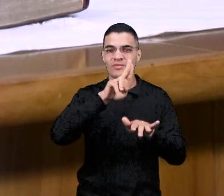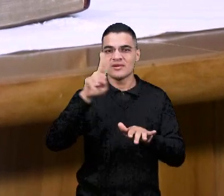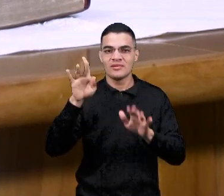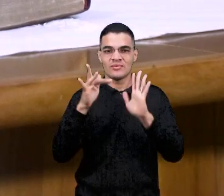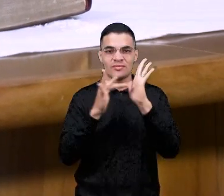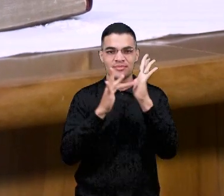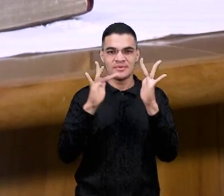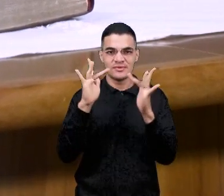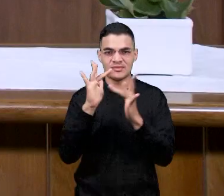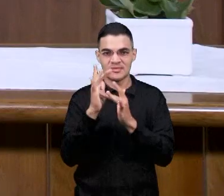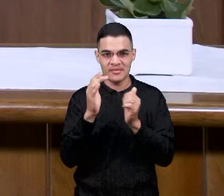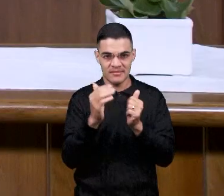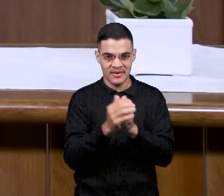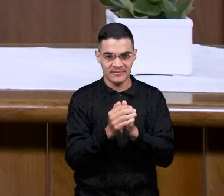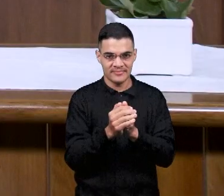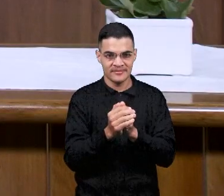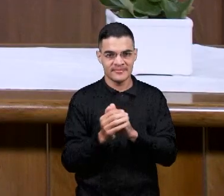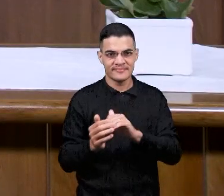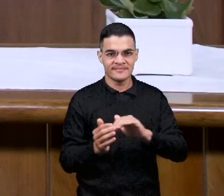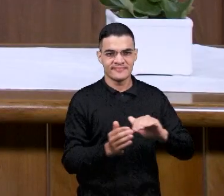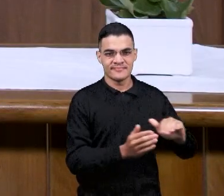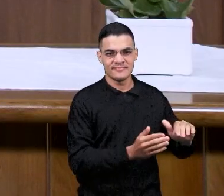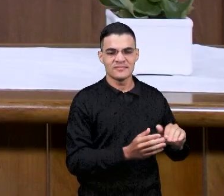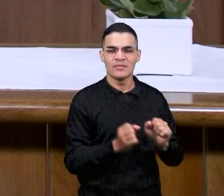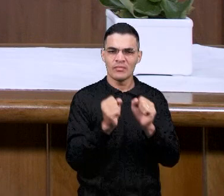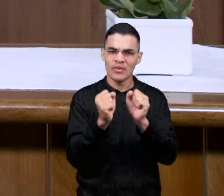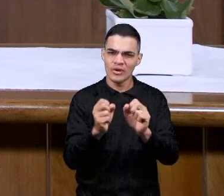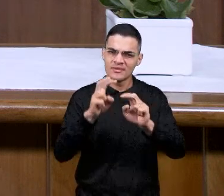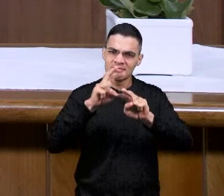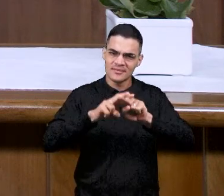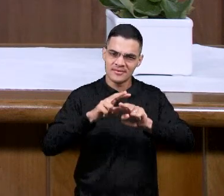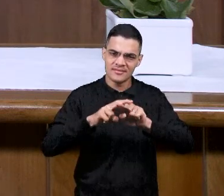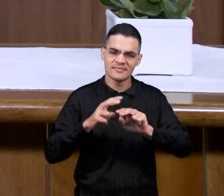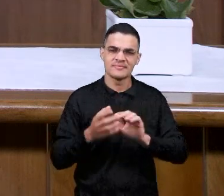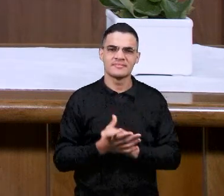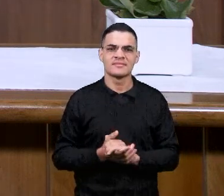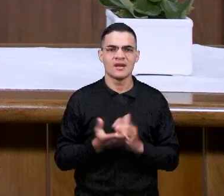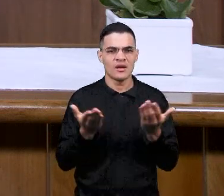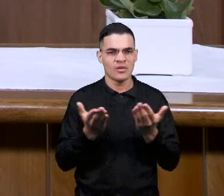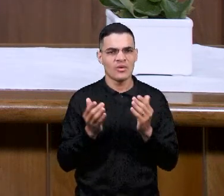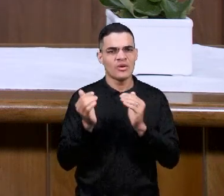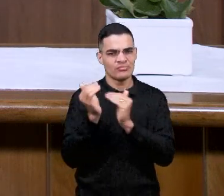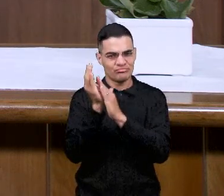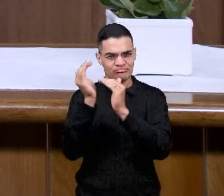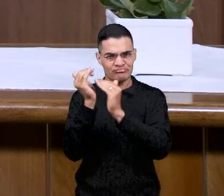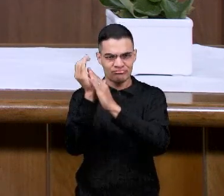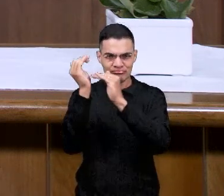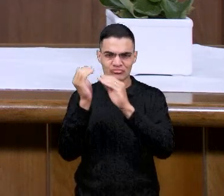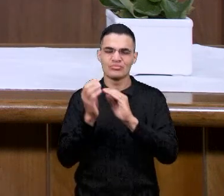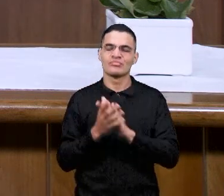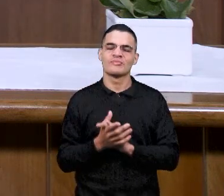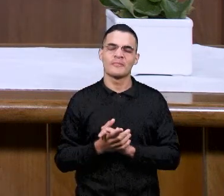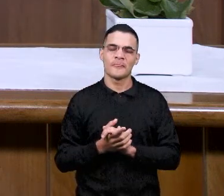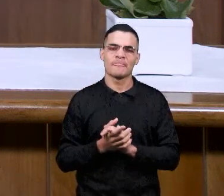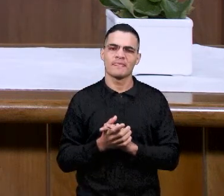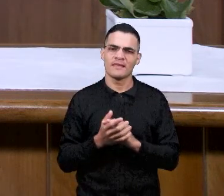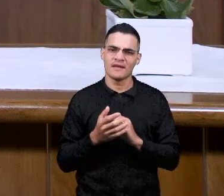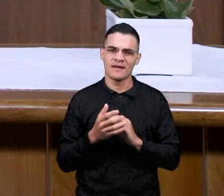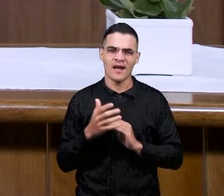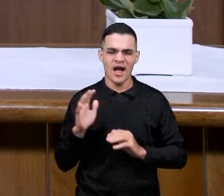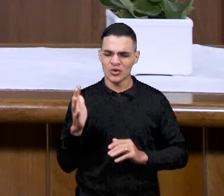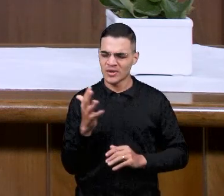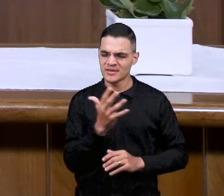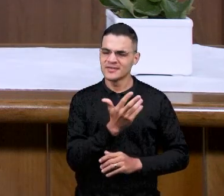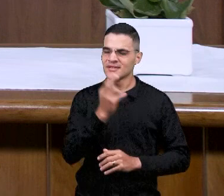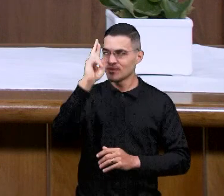Seigneur Jésus. Amen. Amen. Tous peuvent s'asseoir. Nous allons chanter un chant au Seigneur maintenant. Nous allons adorer le nom